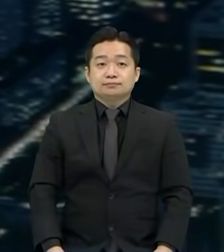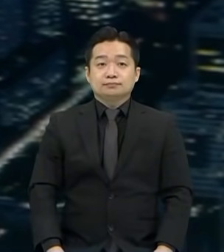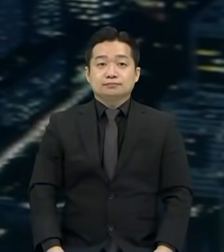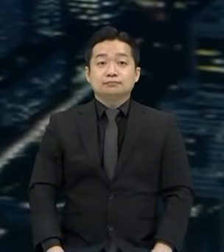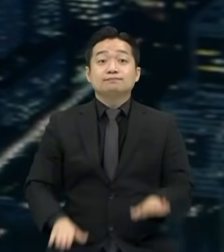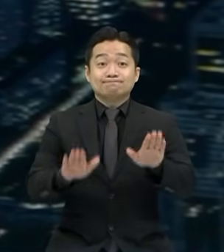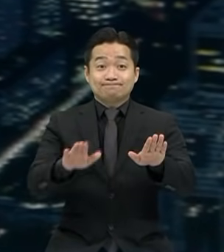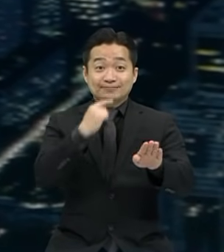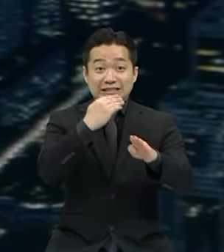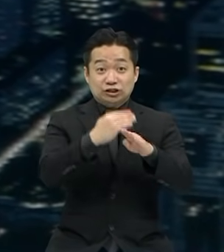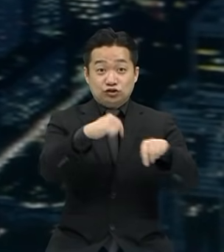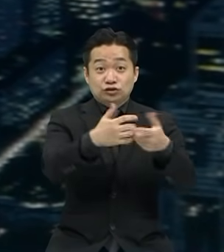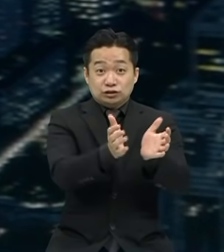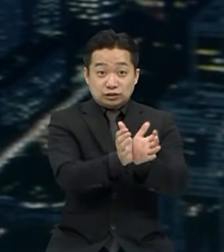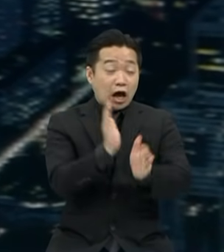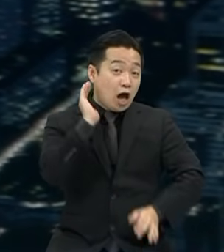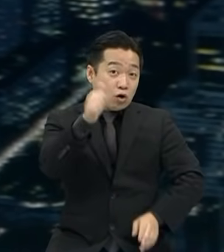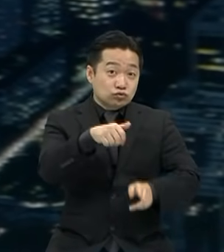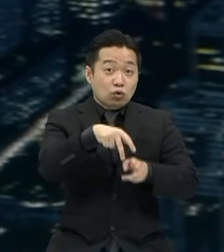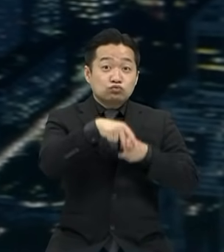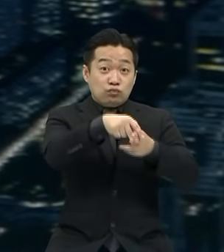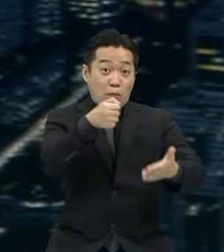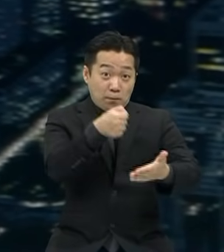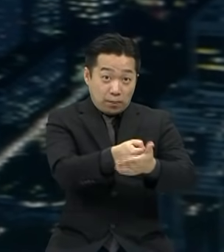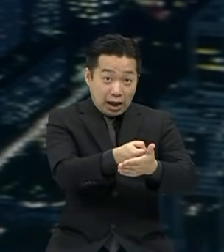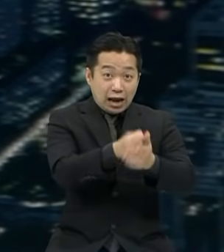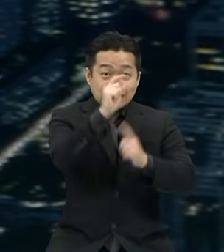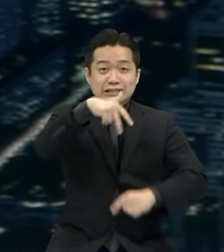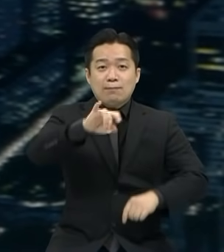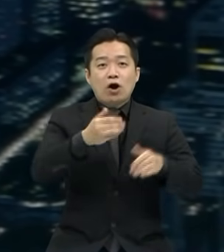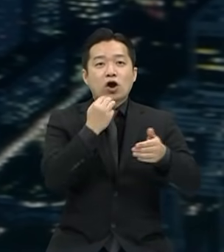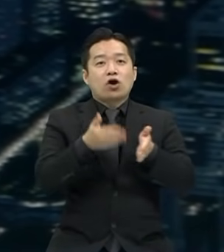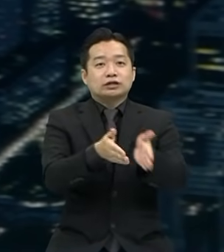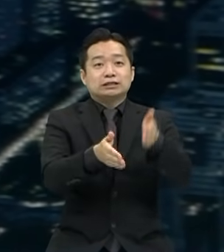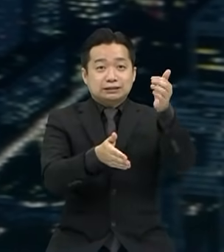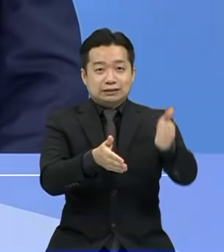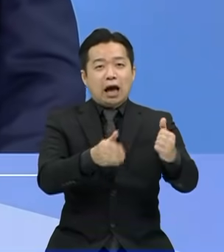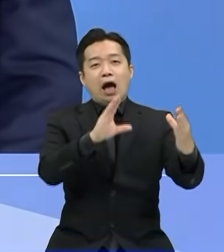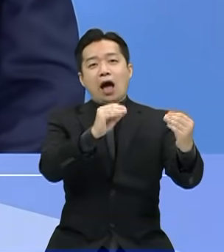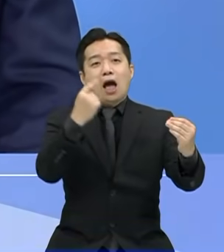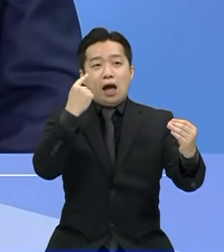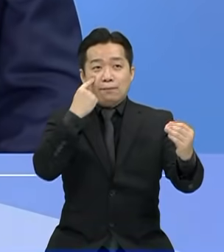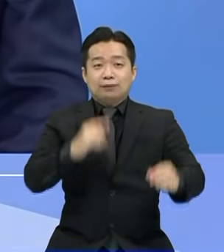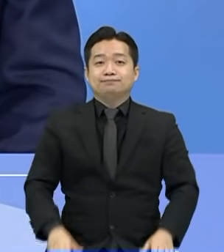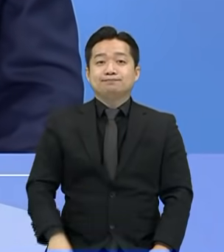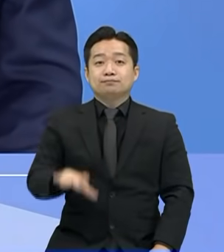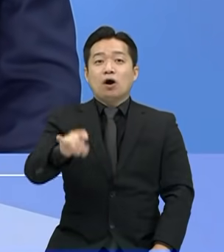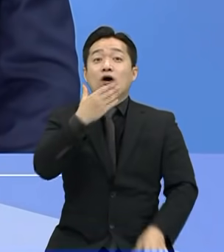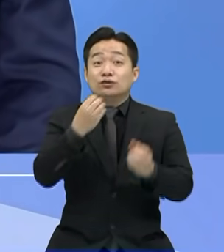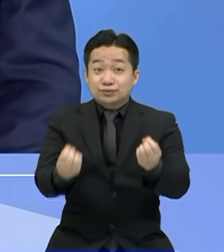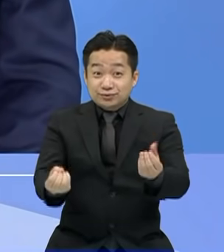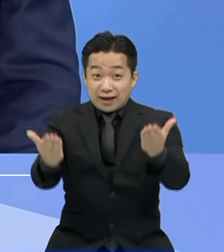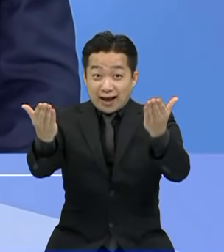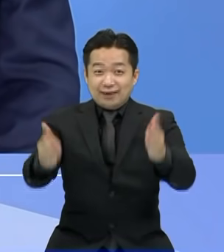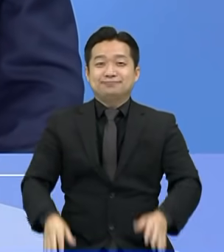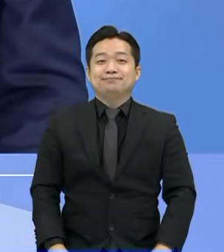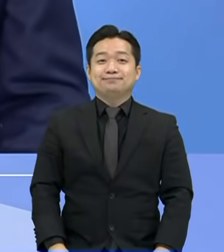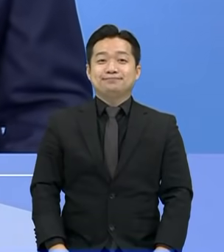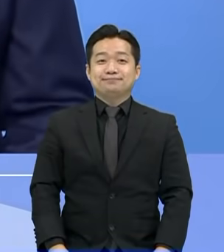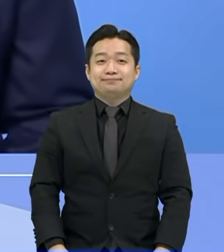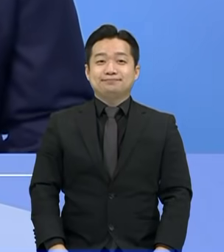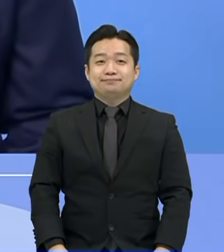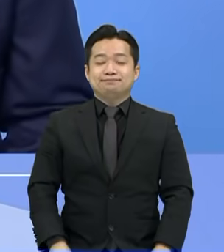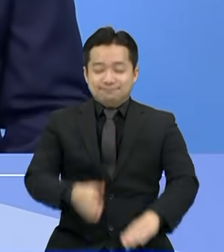그럼 여기서 민주당 대선 후보로 선출된 이재명 경기지사와 얘기 나눠보겠습니다. 먼저 축하드립니다.